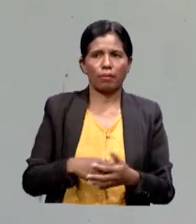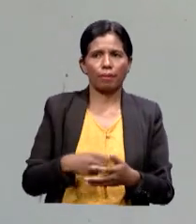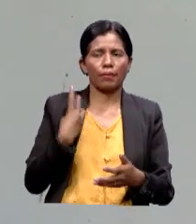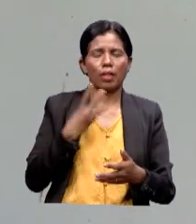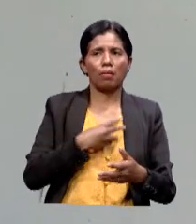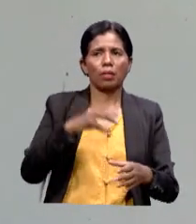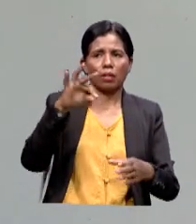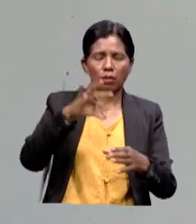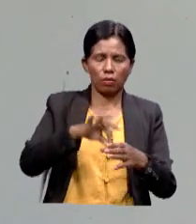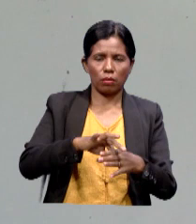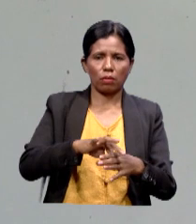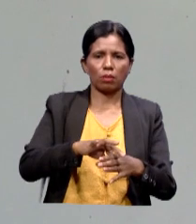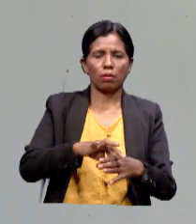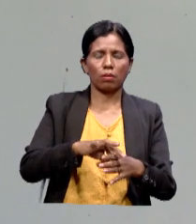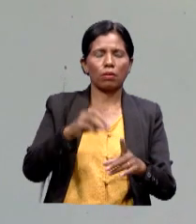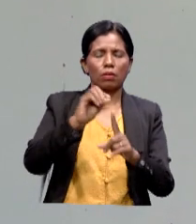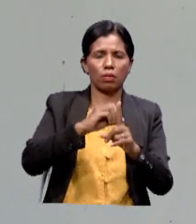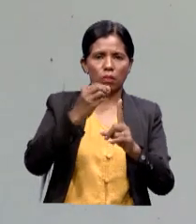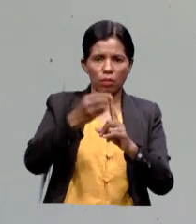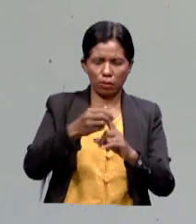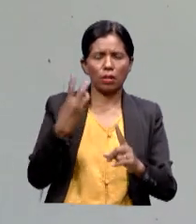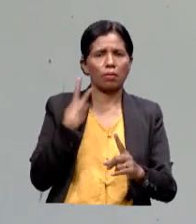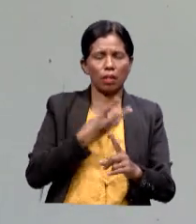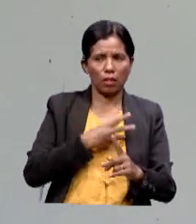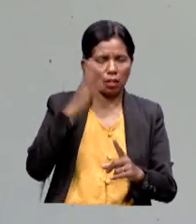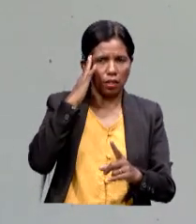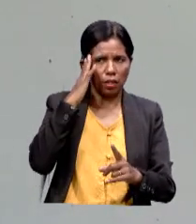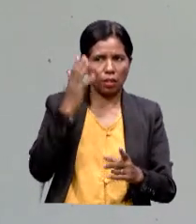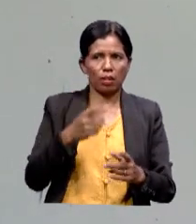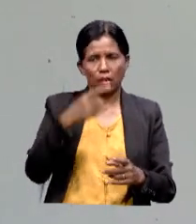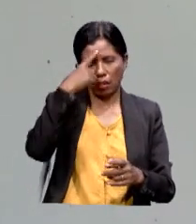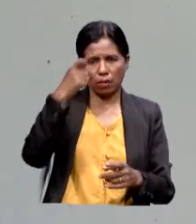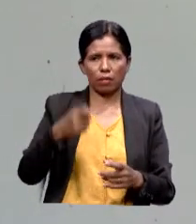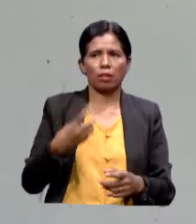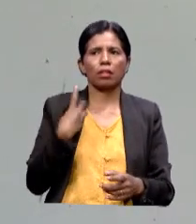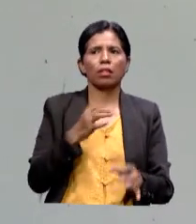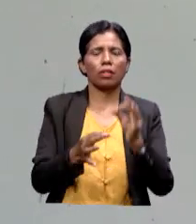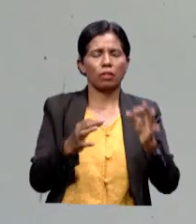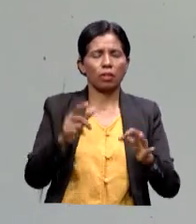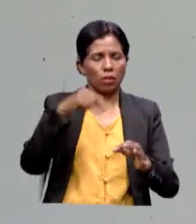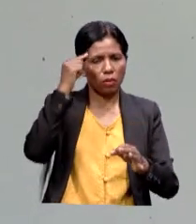kuda hurima satene. Feuk mo sam kuda. Tamida ne maka sekar governo